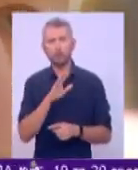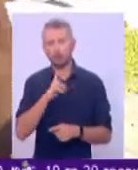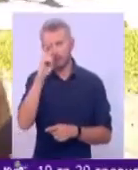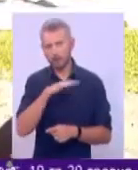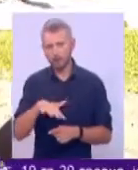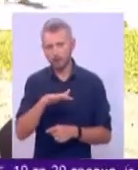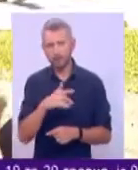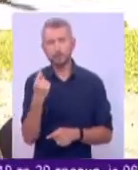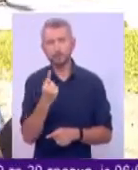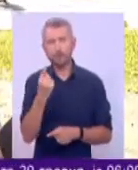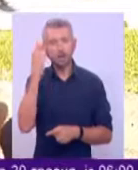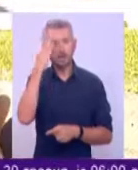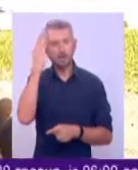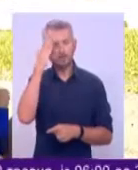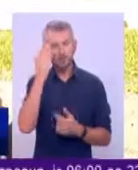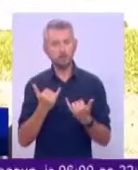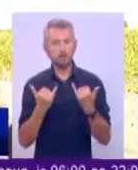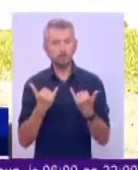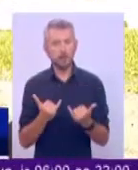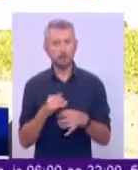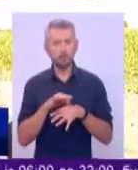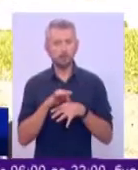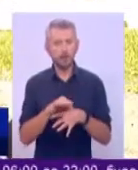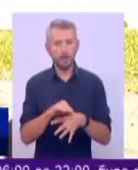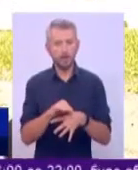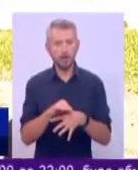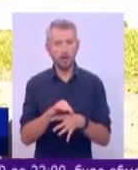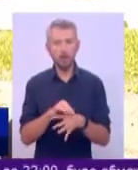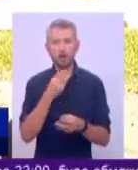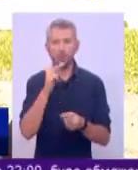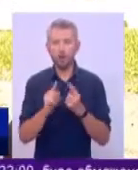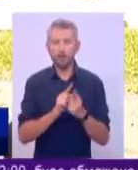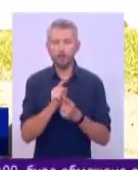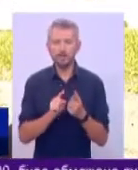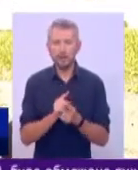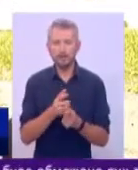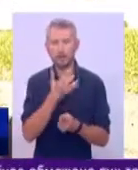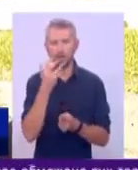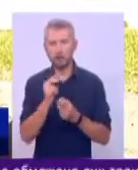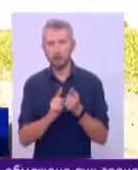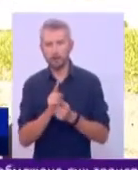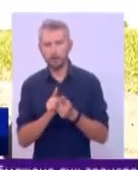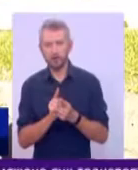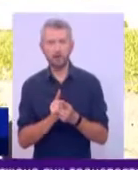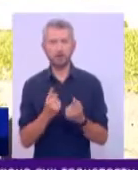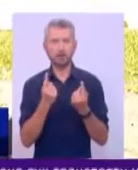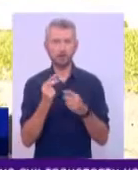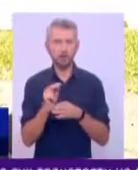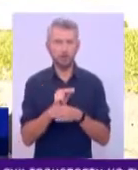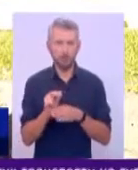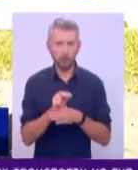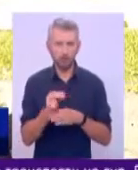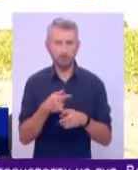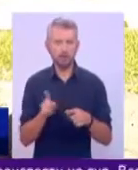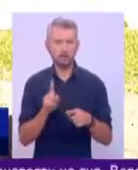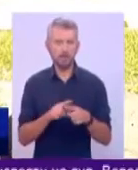країнах. Єдиний спосіб зараз проведення модернізації, термомодернізації, капітальних ремонтів –